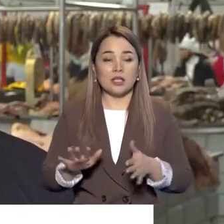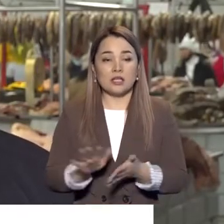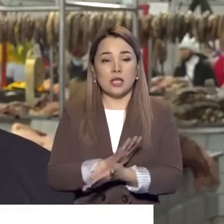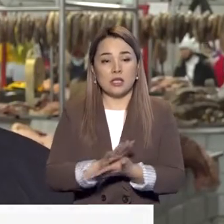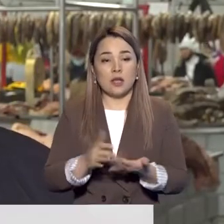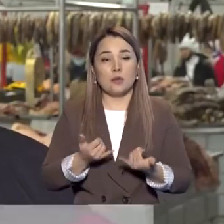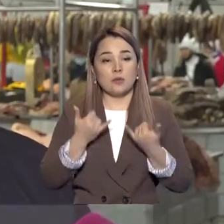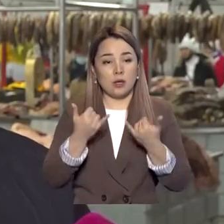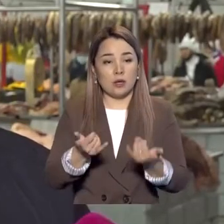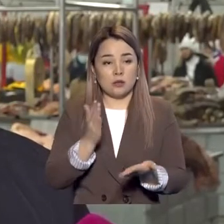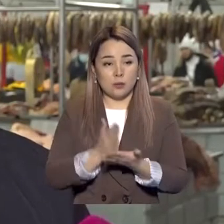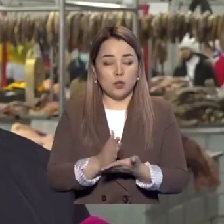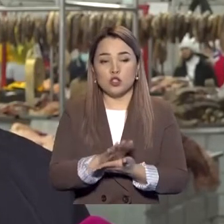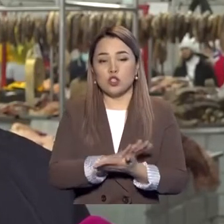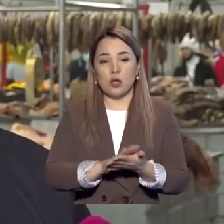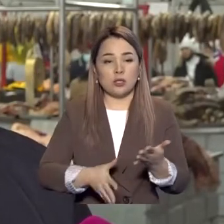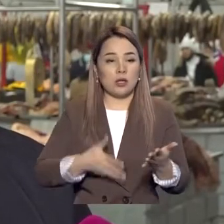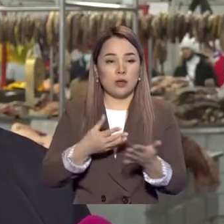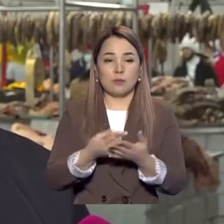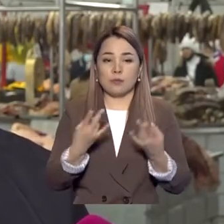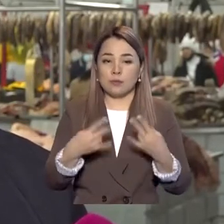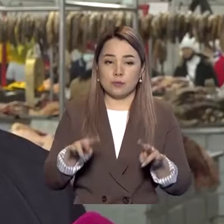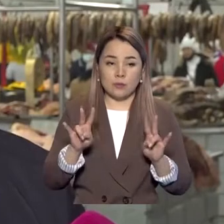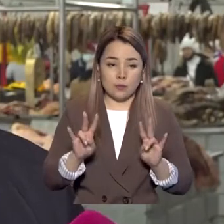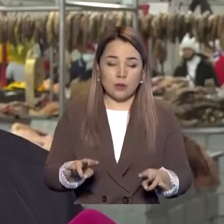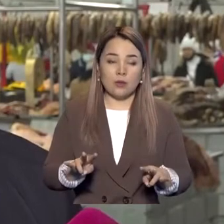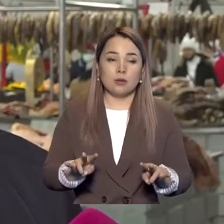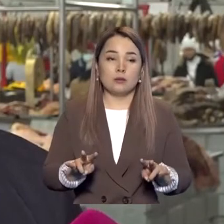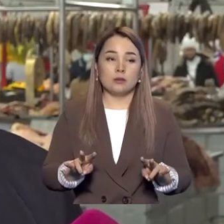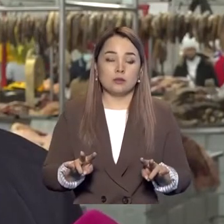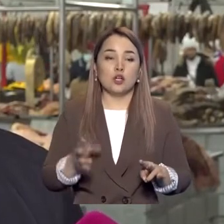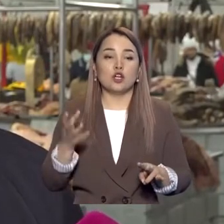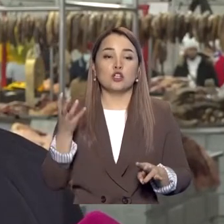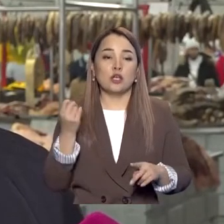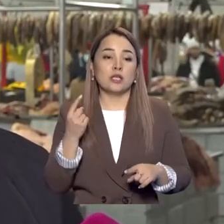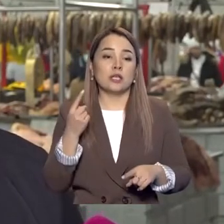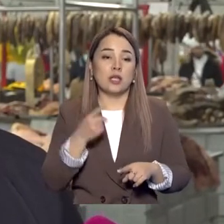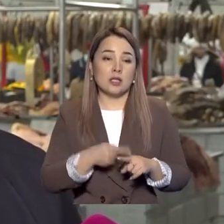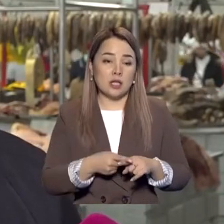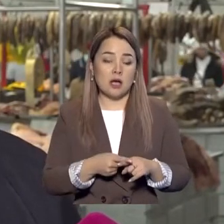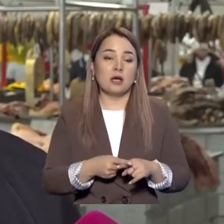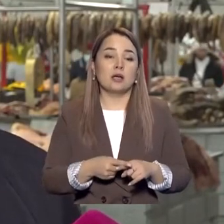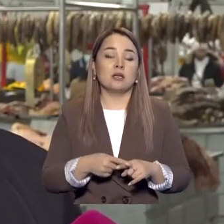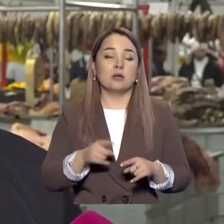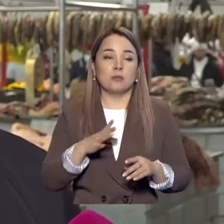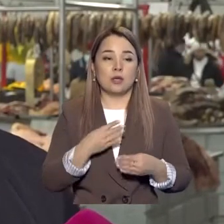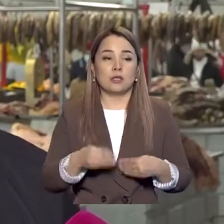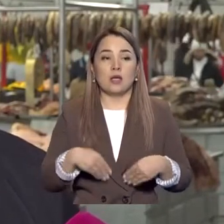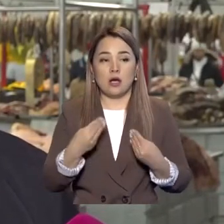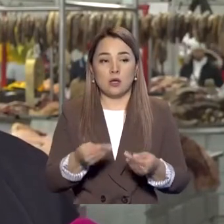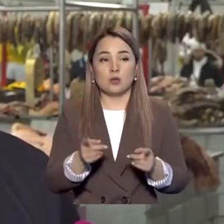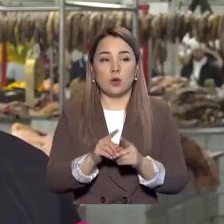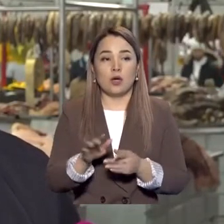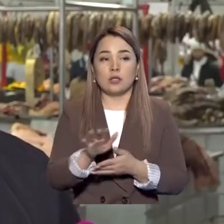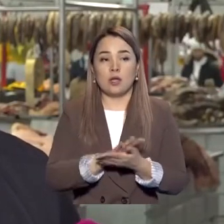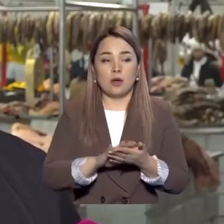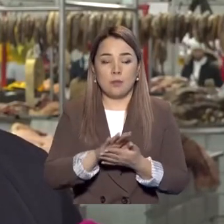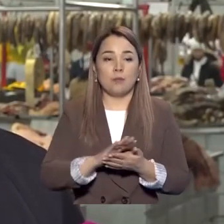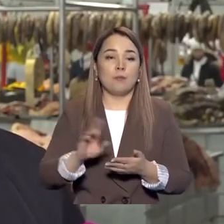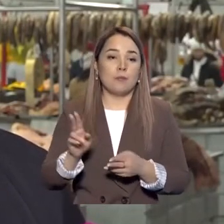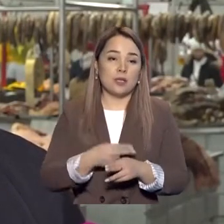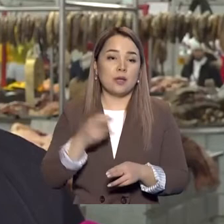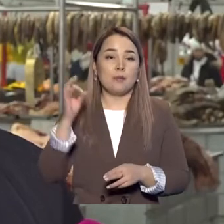беріледі, ешқандай төлеусіз. Және де кредиттер, займдар беріледі, ол да ешқандай